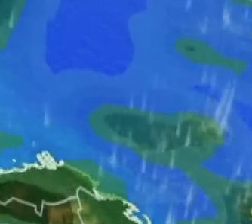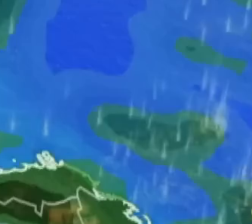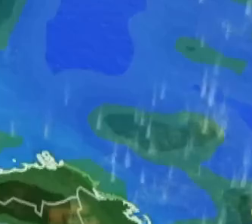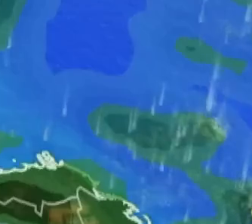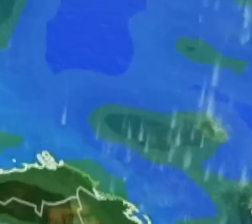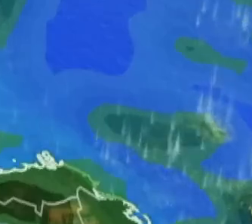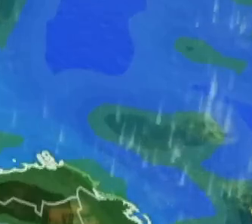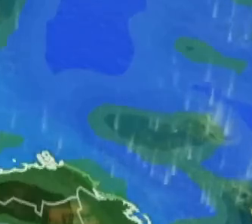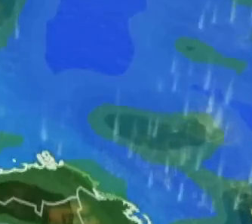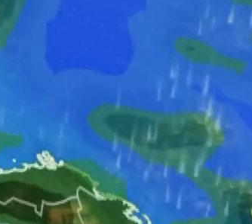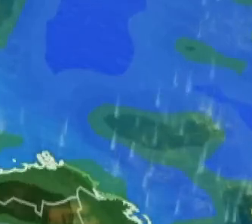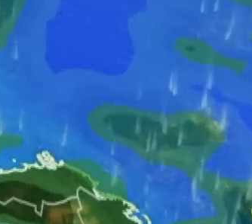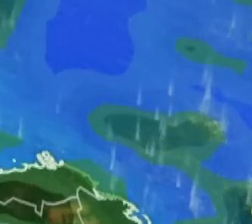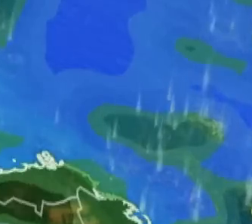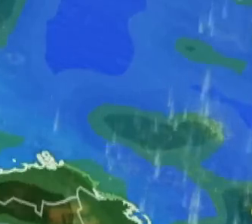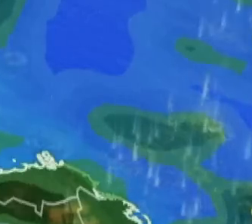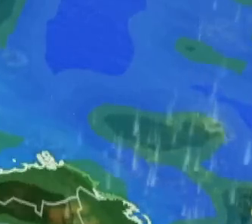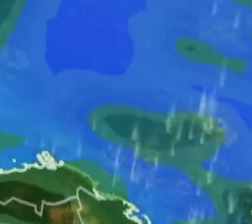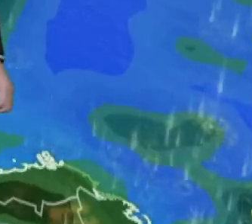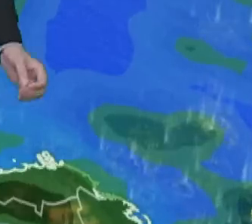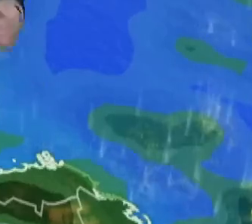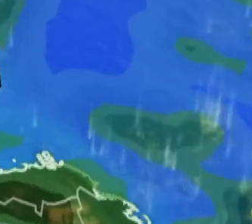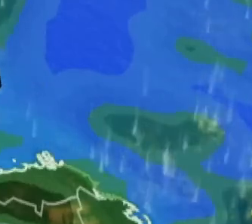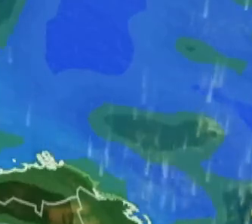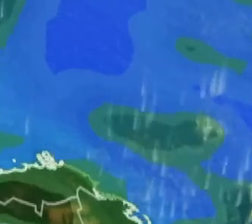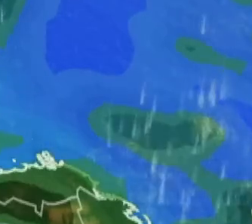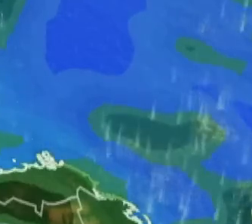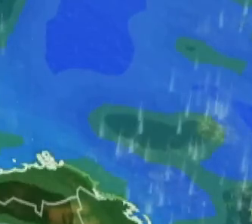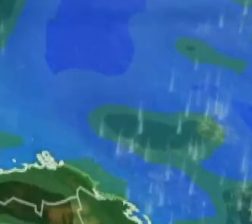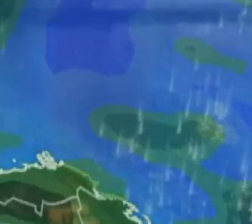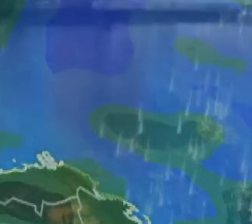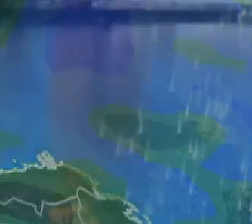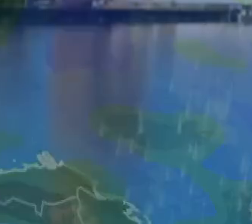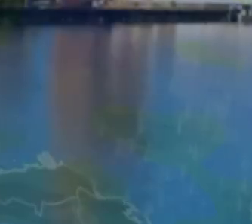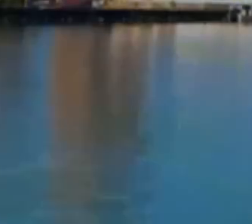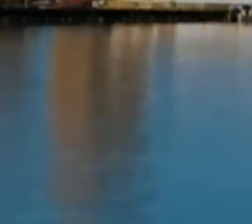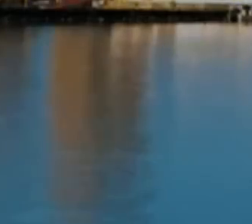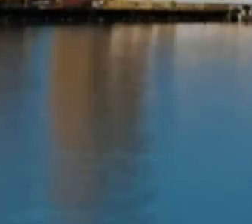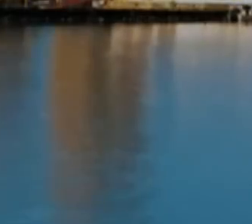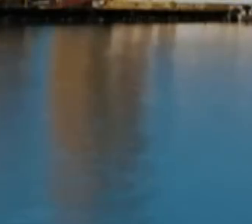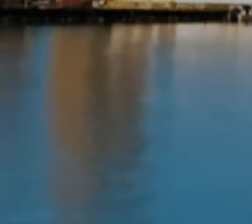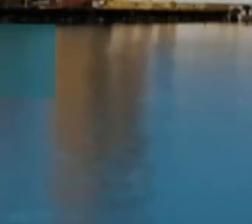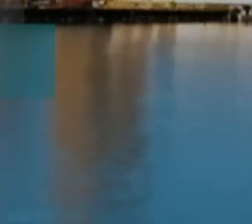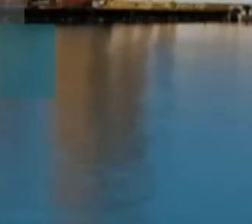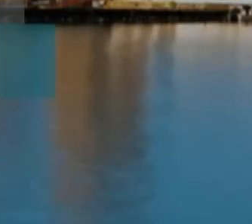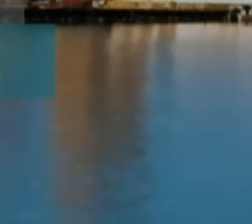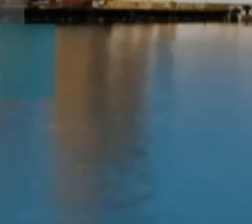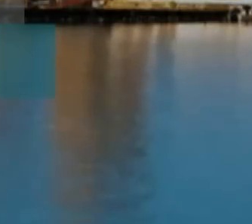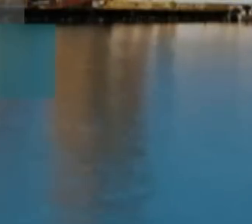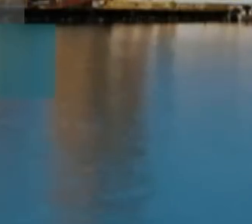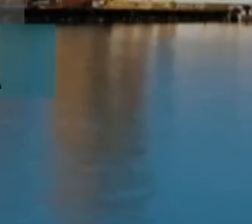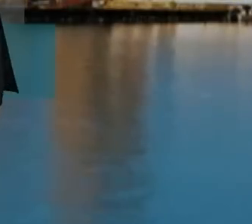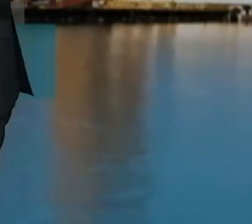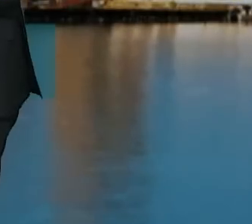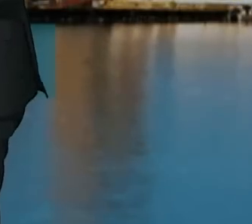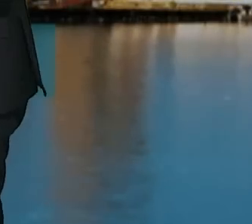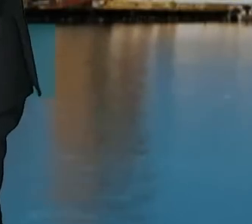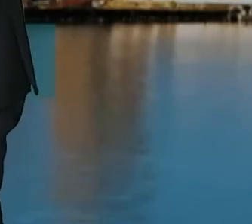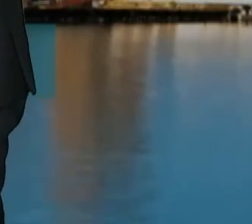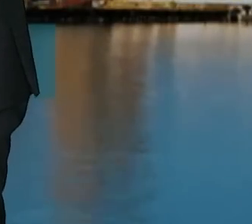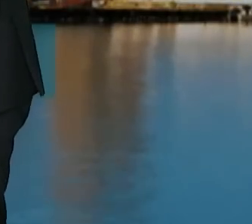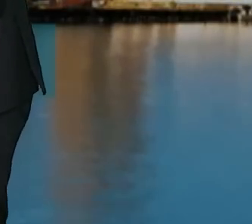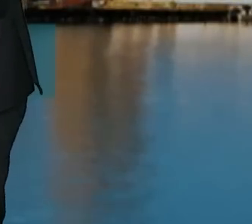Southern Quezon, Marinduque at Romblon. Dito naman po sa Metro Manila, buong araw mababa ang tsansa ng ulan bukas, kaya aasahan